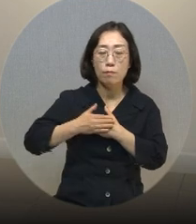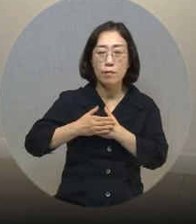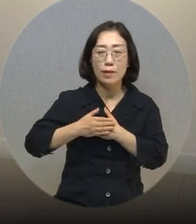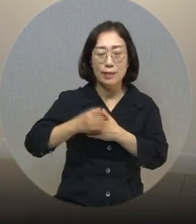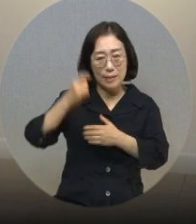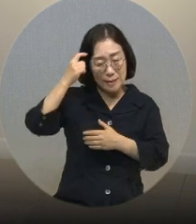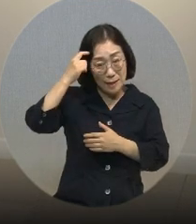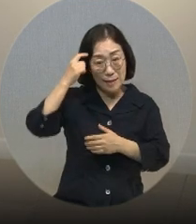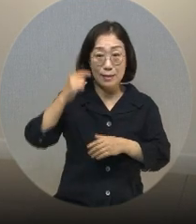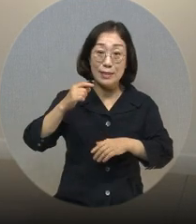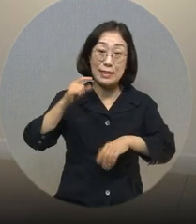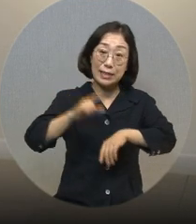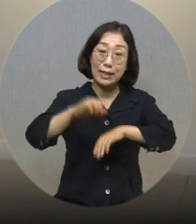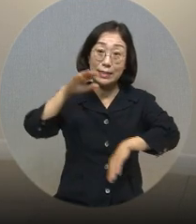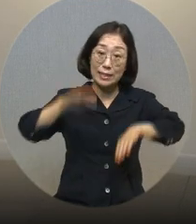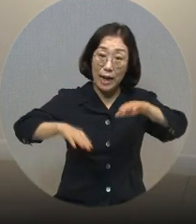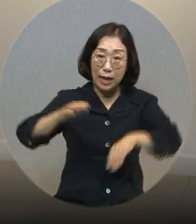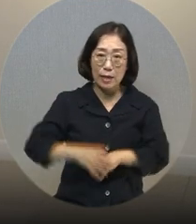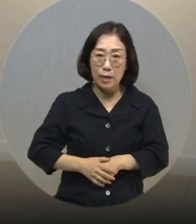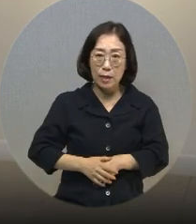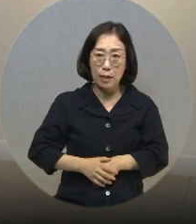3차원인 공간으로